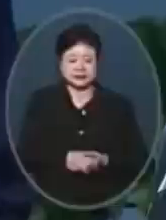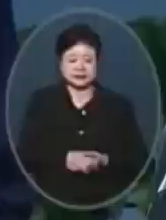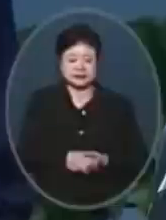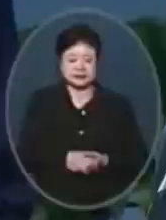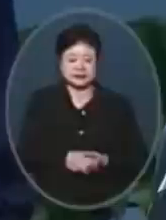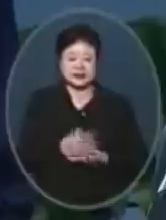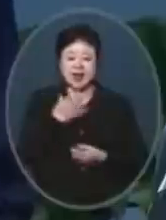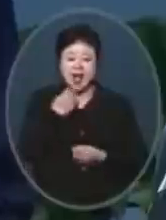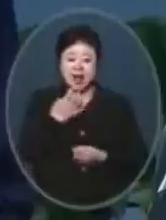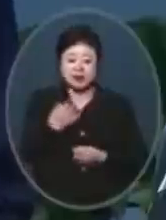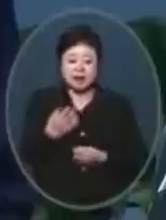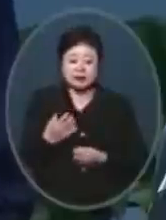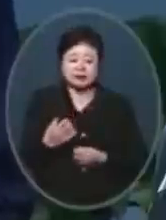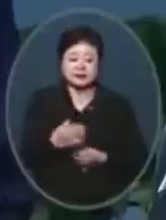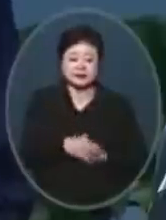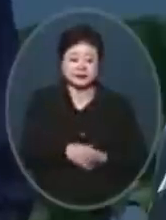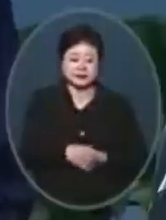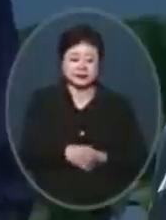아브라함은